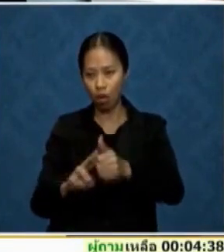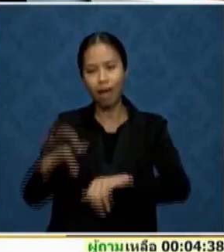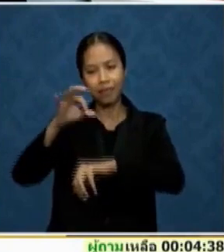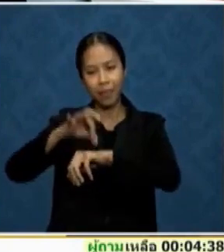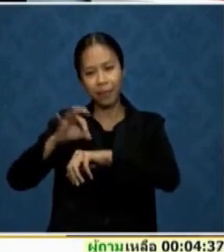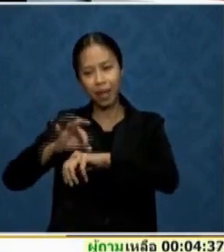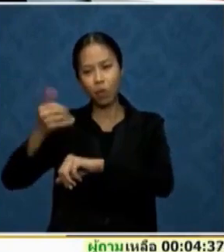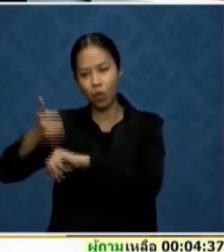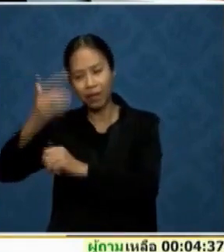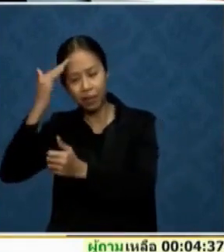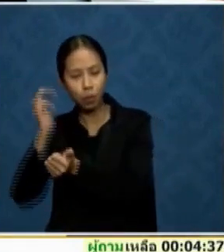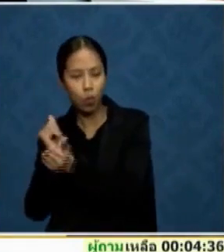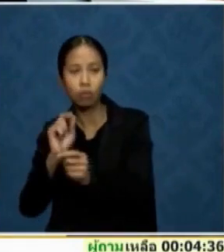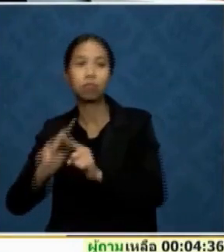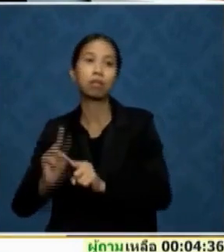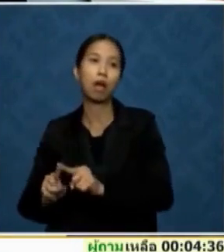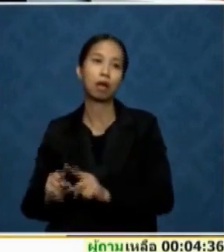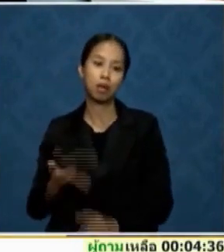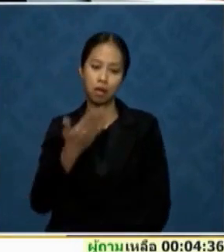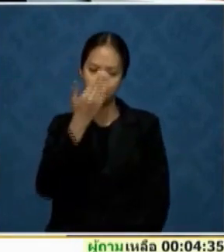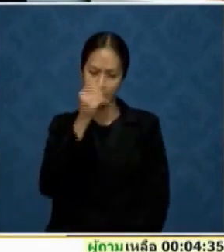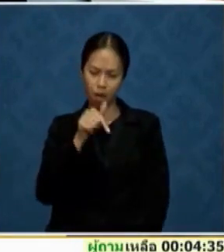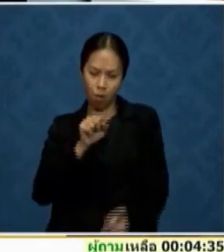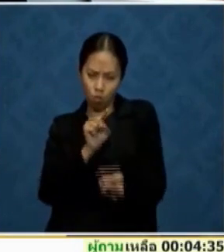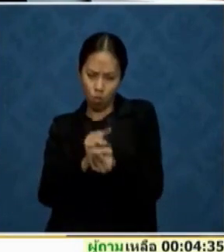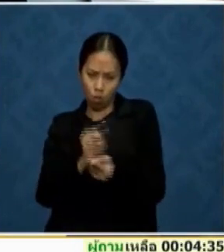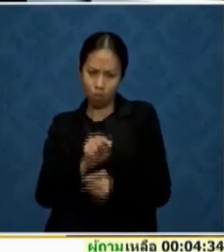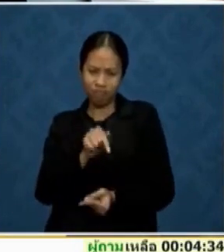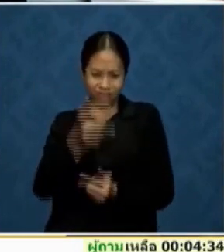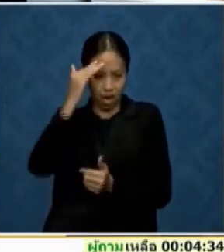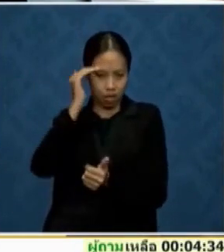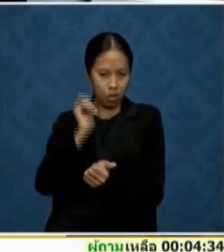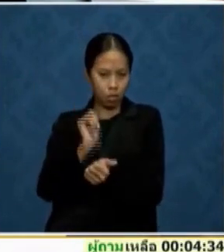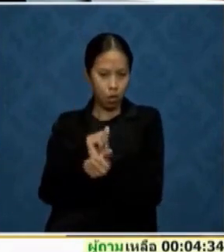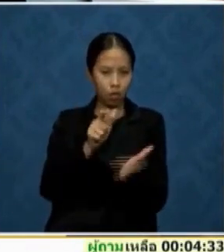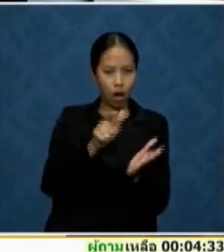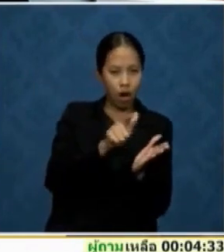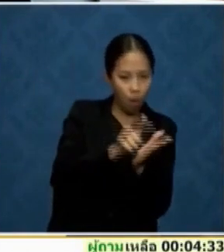ให้คนที่ถูกย้ายไปอยู่ประจวบคีรีขันธ์เนี่ยลาออกใช่ไหมฮะ ใช่ค่ะ